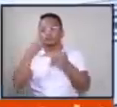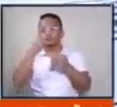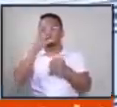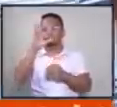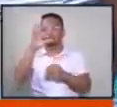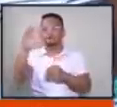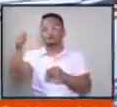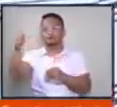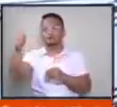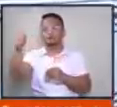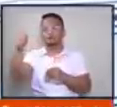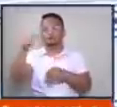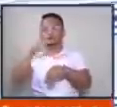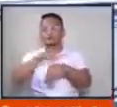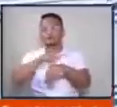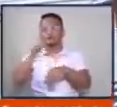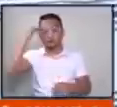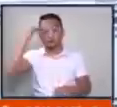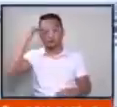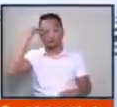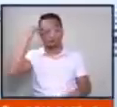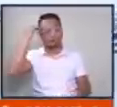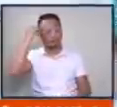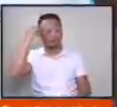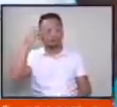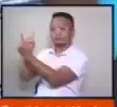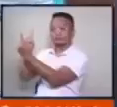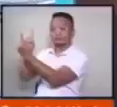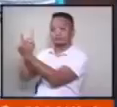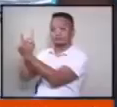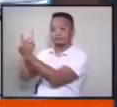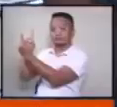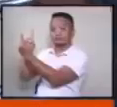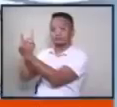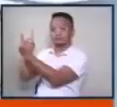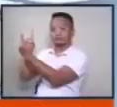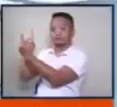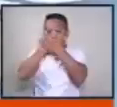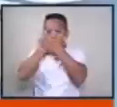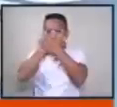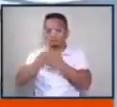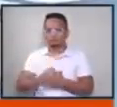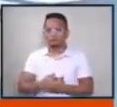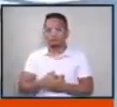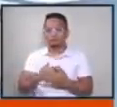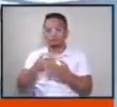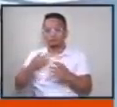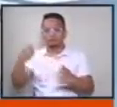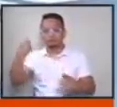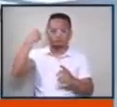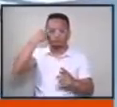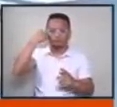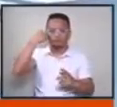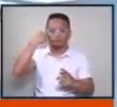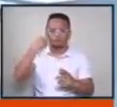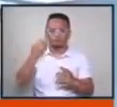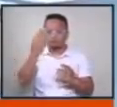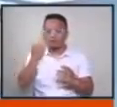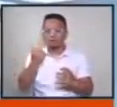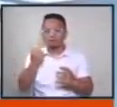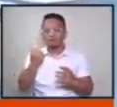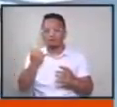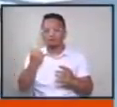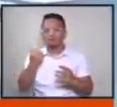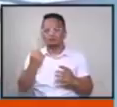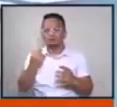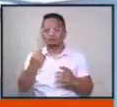mga 10:20, 10:30 ganun po. Hinarang po niya kami. Pinunta po kami sa dilim. Tapos sinuntok po niya ako. Bakit singa kayo dito